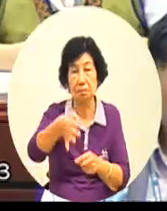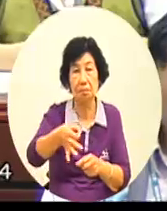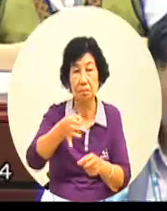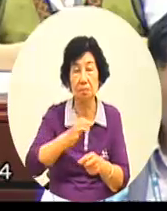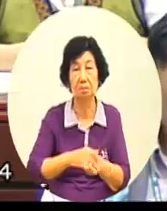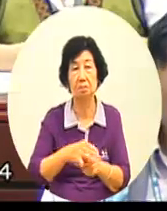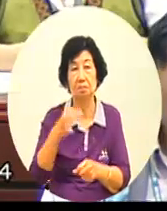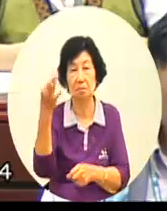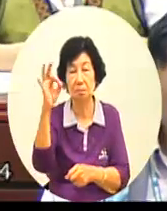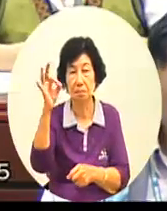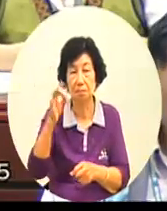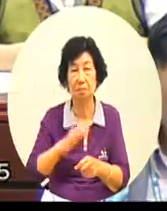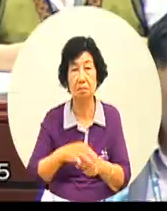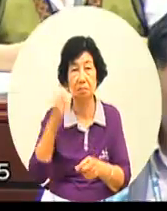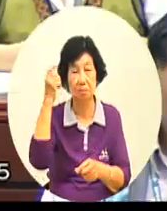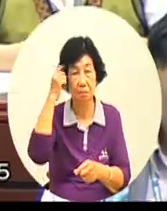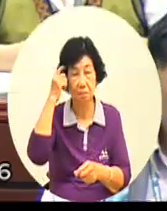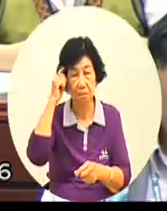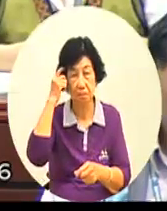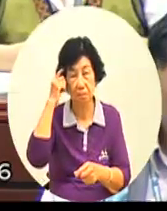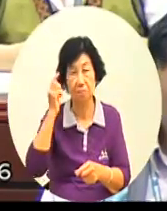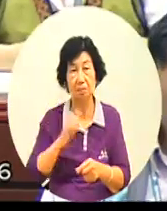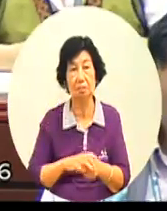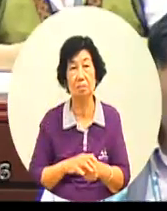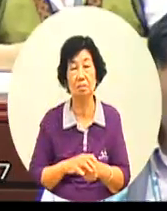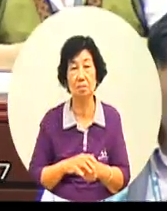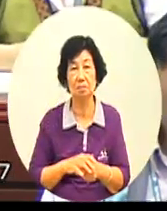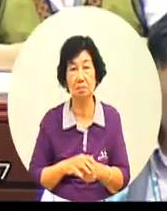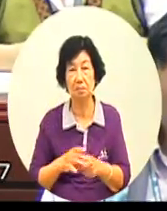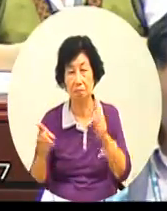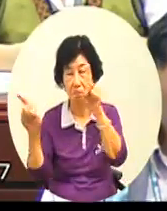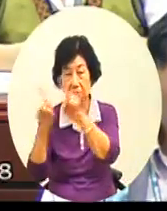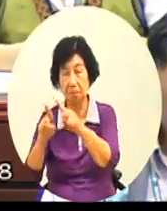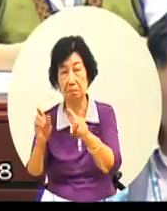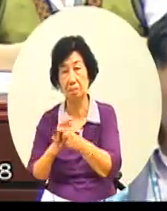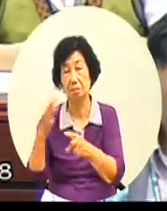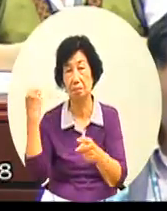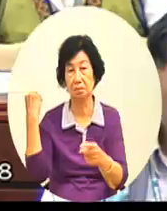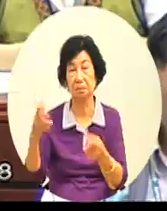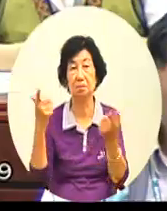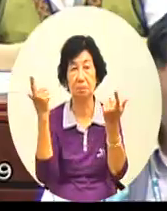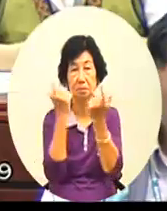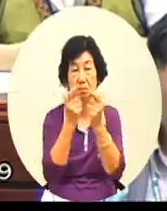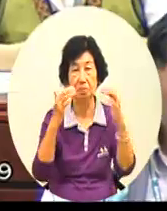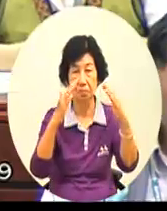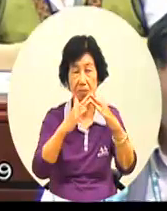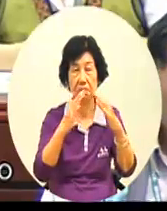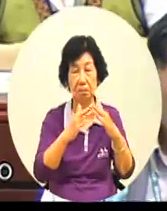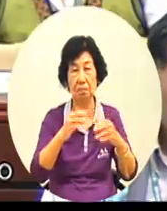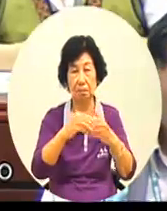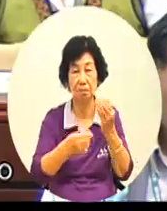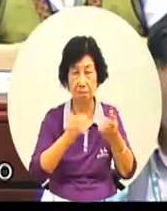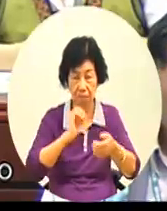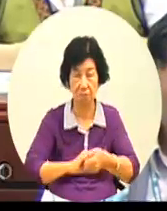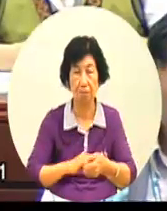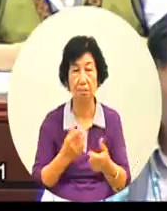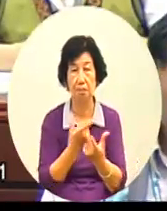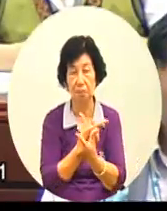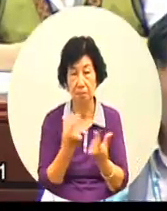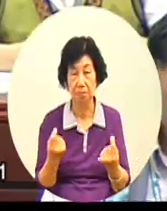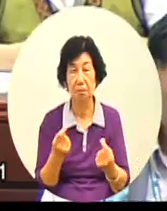政的一些意见，所以我们是比较新北市的办法去订定了。那我们这个办法呢，目前还